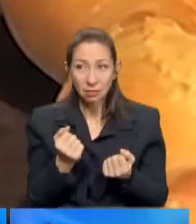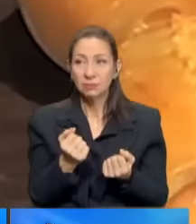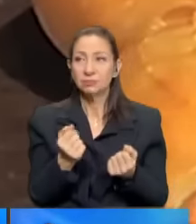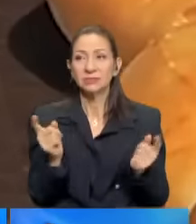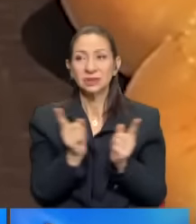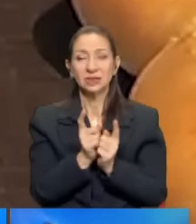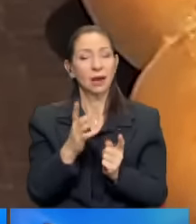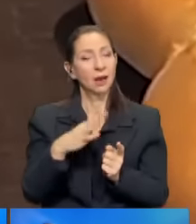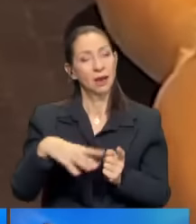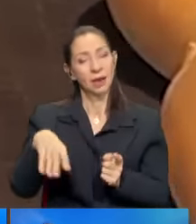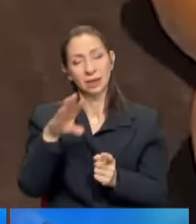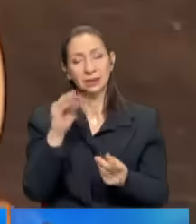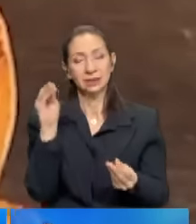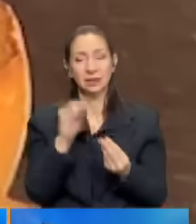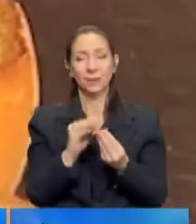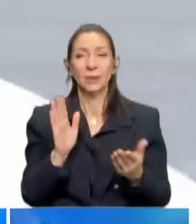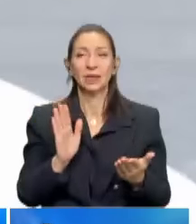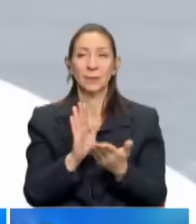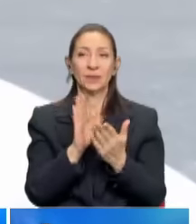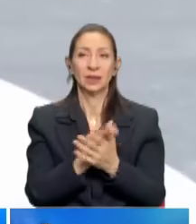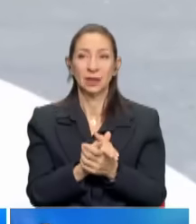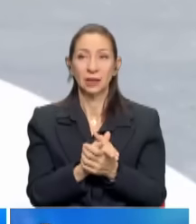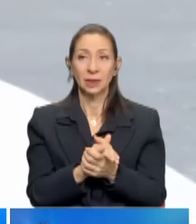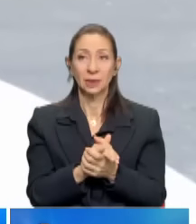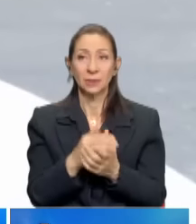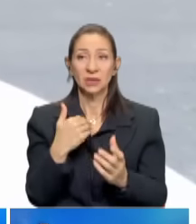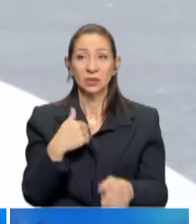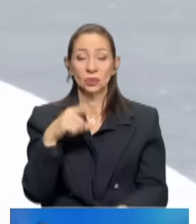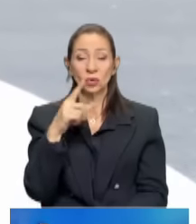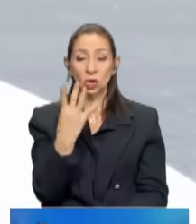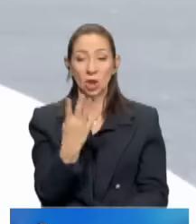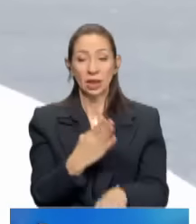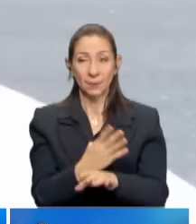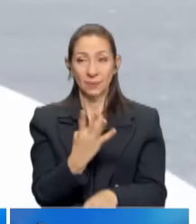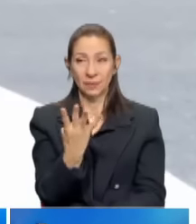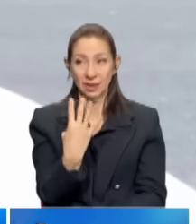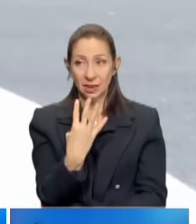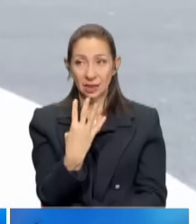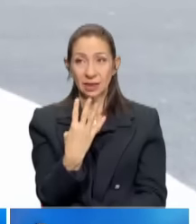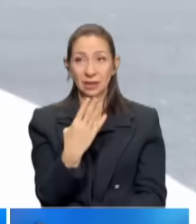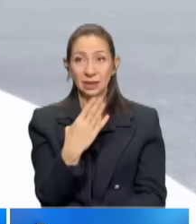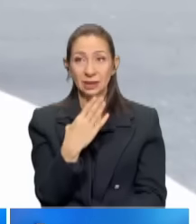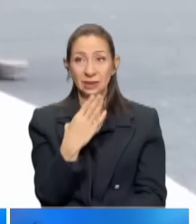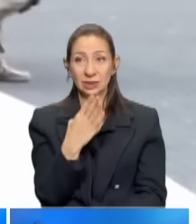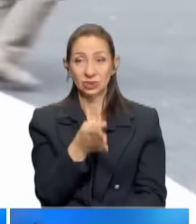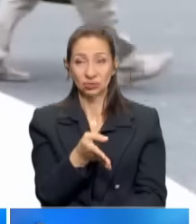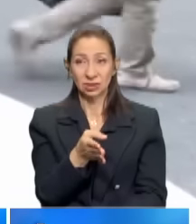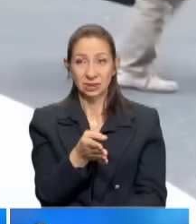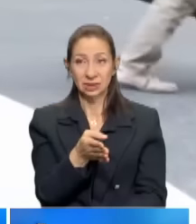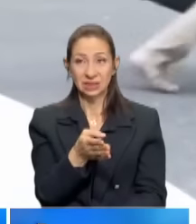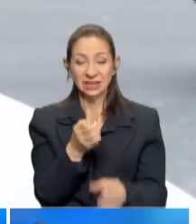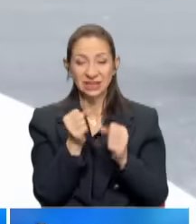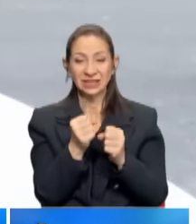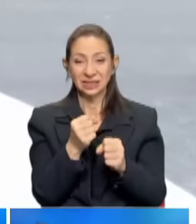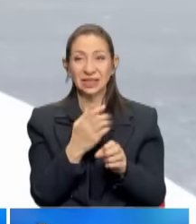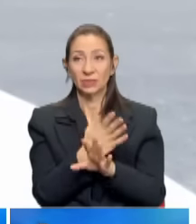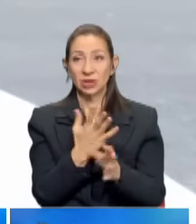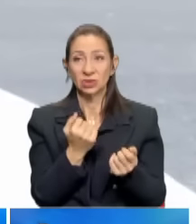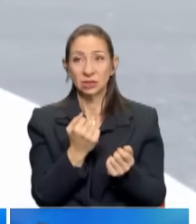kısacası herkes zamma tepkili Biz Günde 4 ekmek alıyoruz gideceğiz bayat ekmek